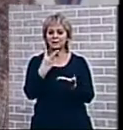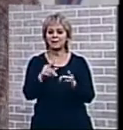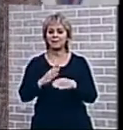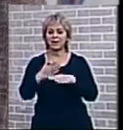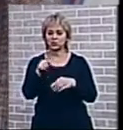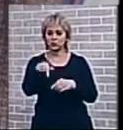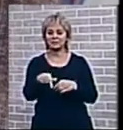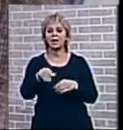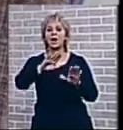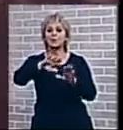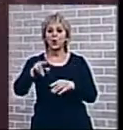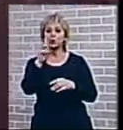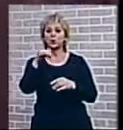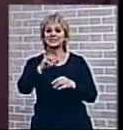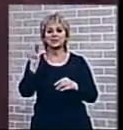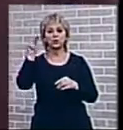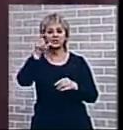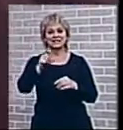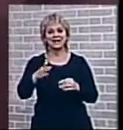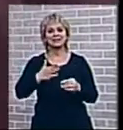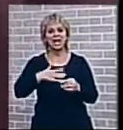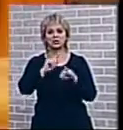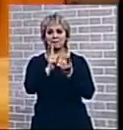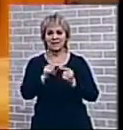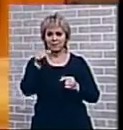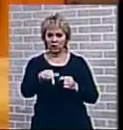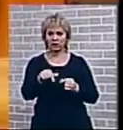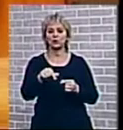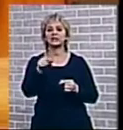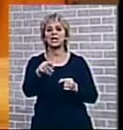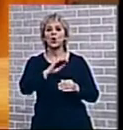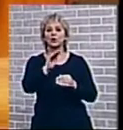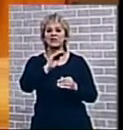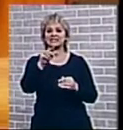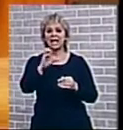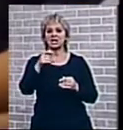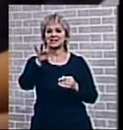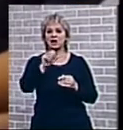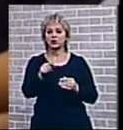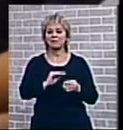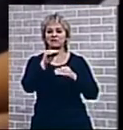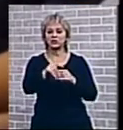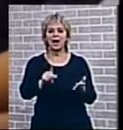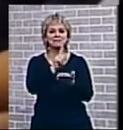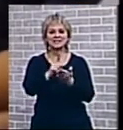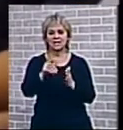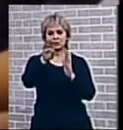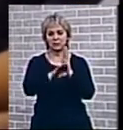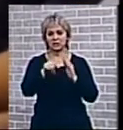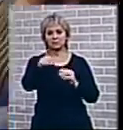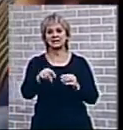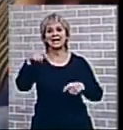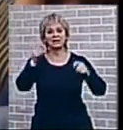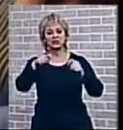пособия, проходят курсы учителя нашей переподготовки. Из курса физики астрономия выносится в обязательные предметы.